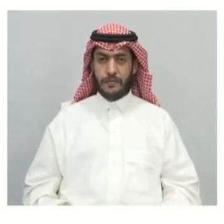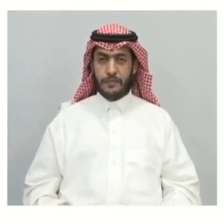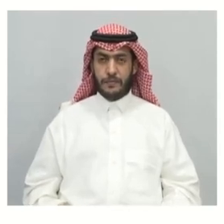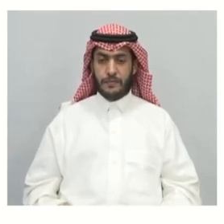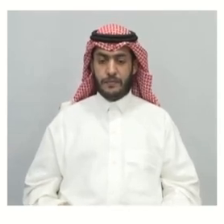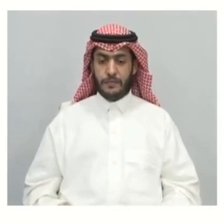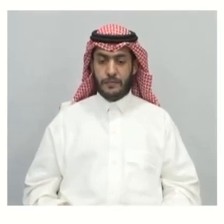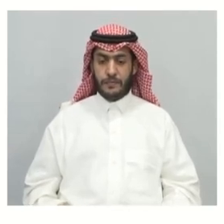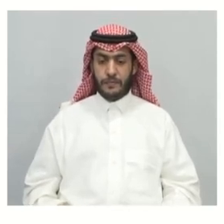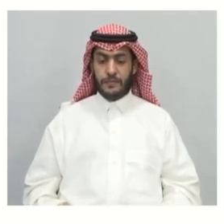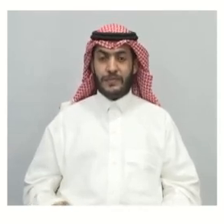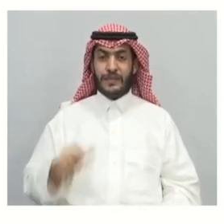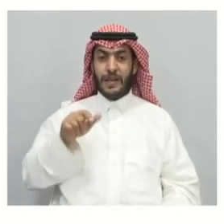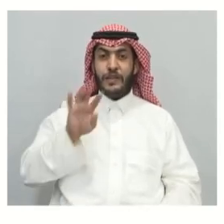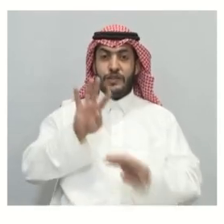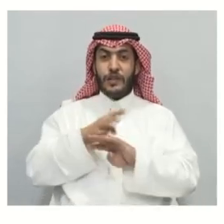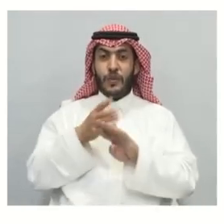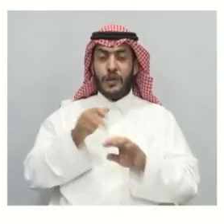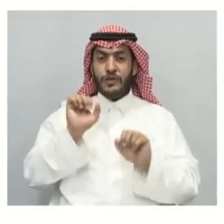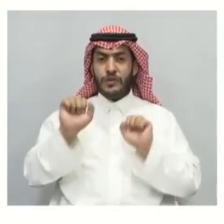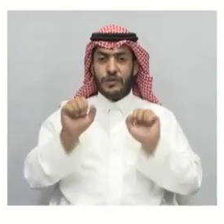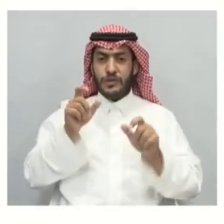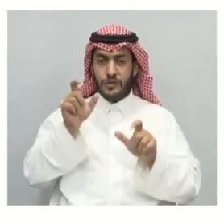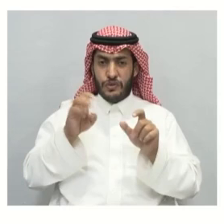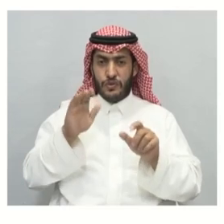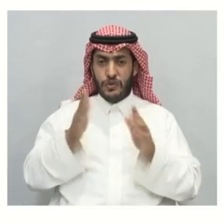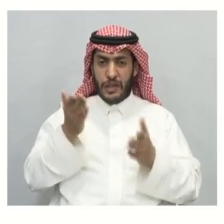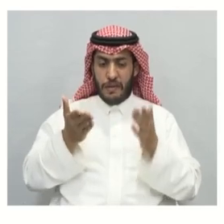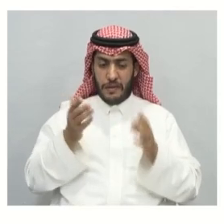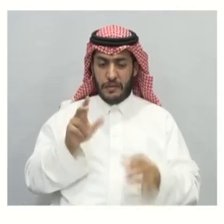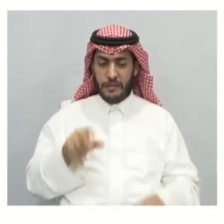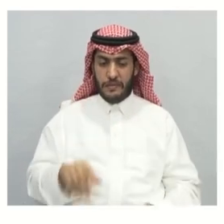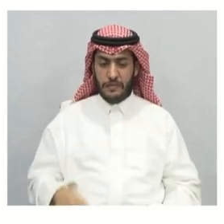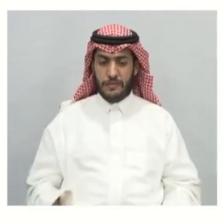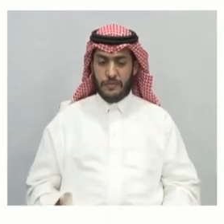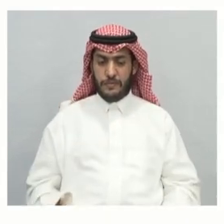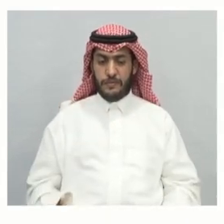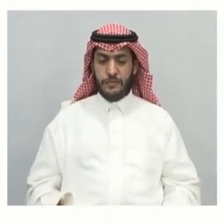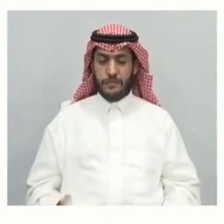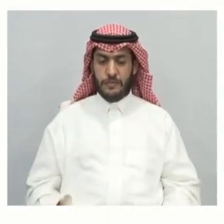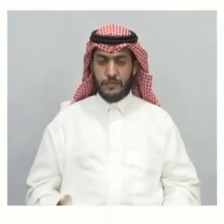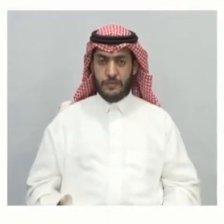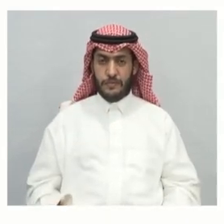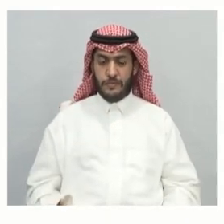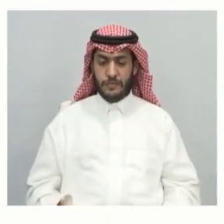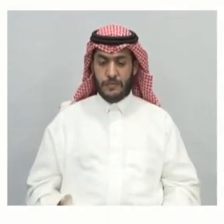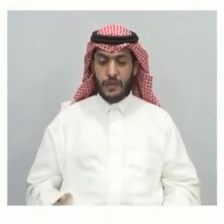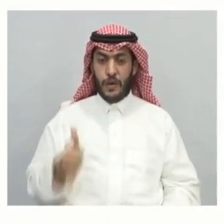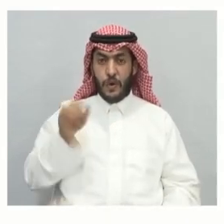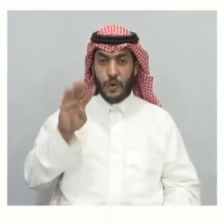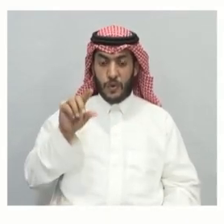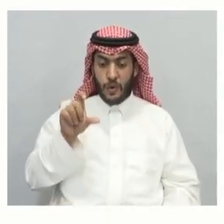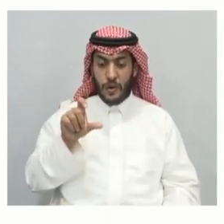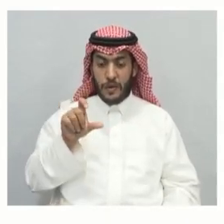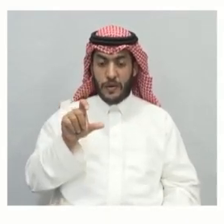الجديده هنا يعطيك خواص الجسيمات اللي ذكرناها اللي هو الالكترون